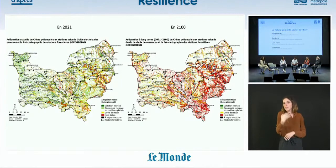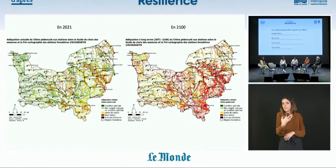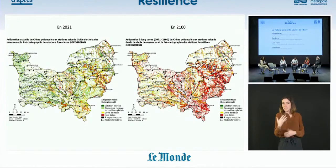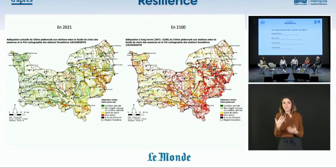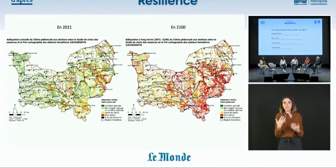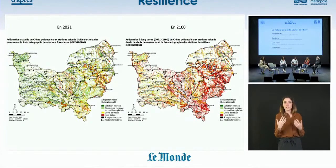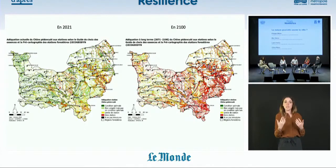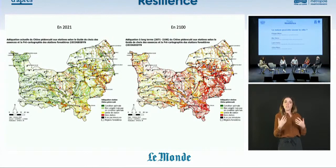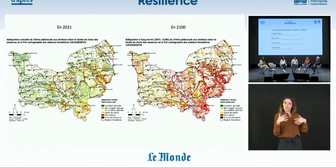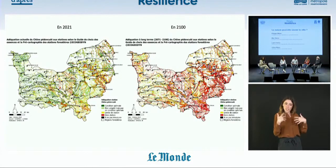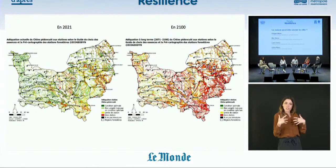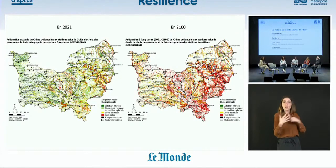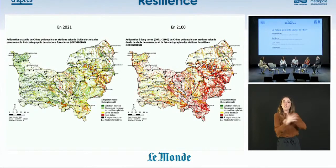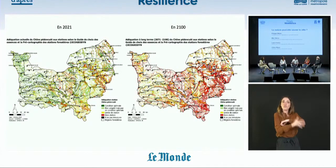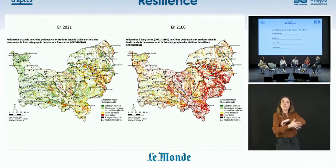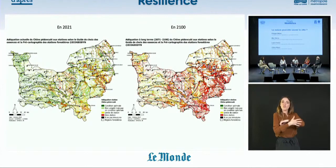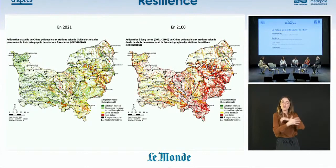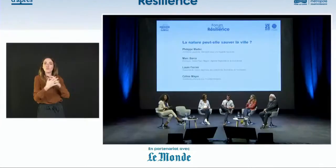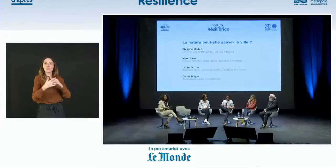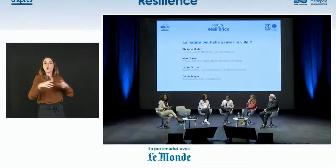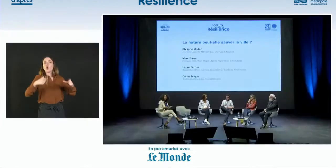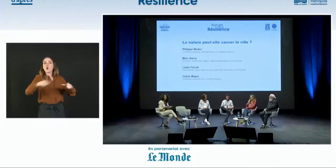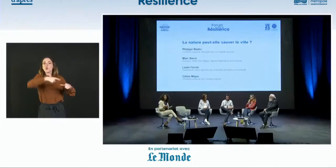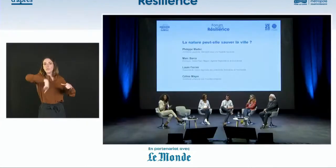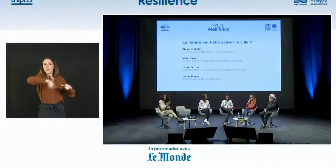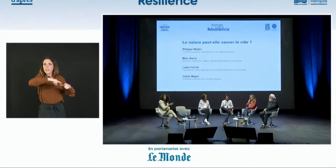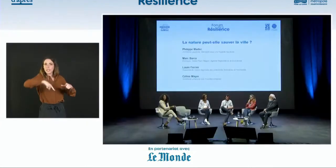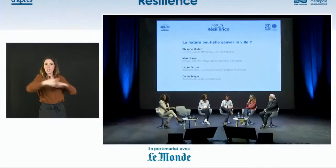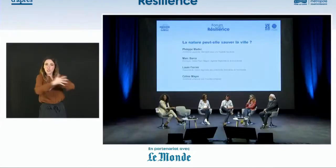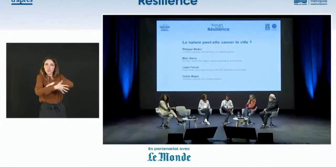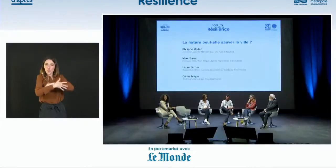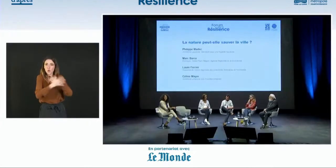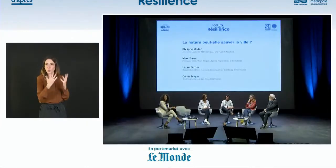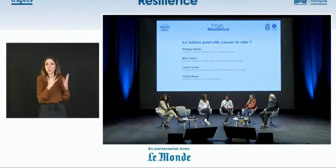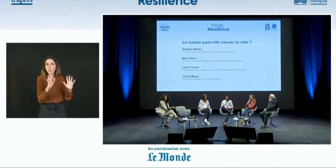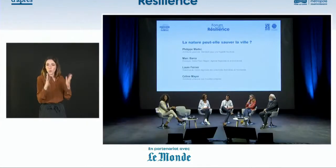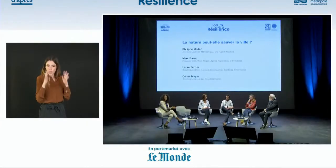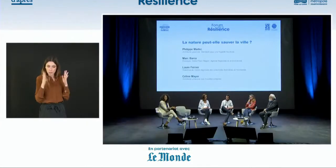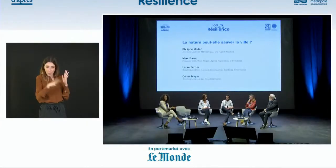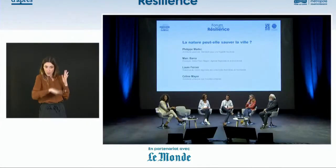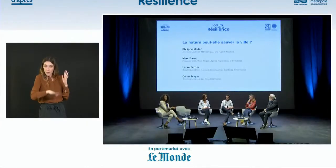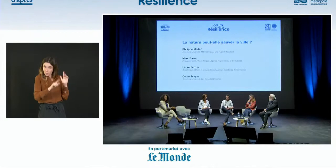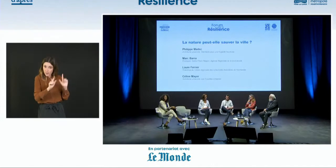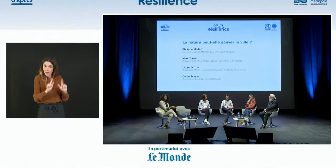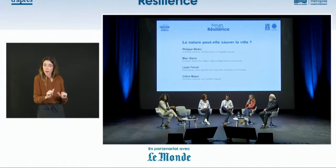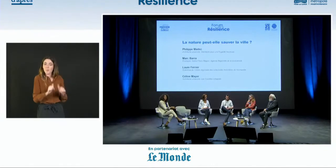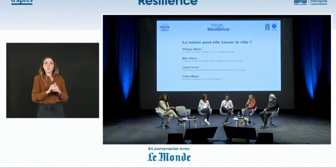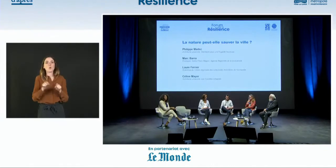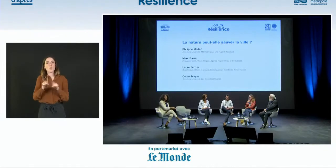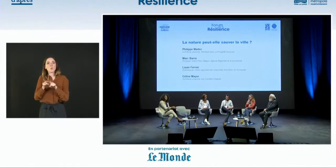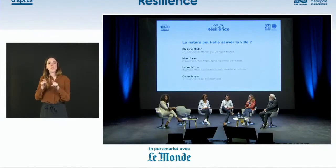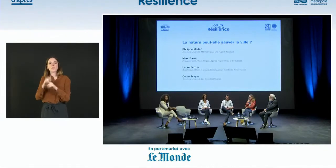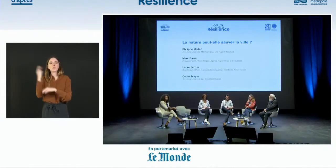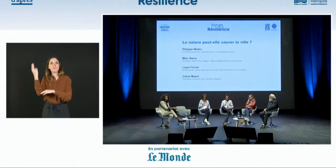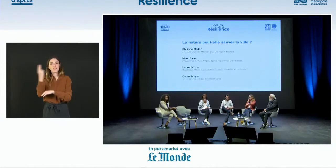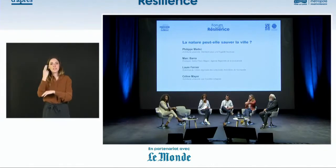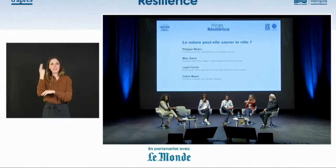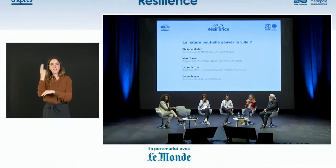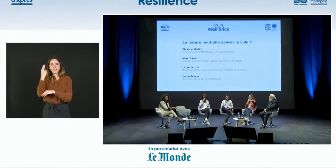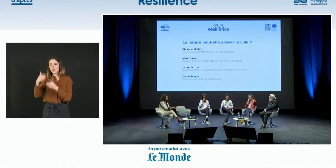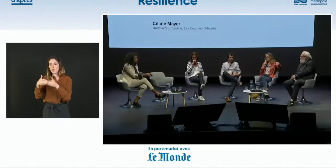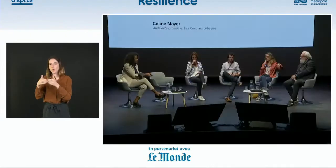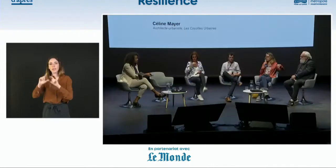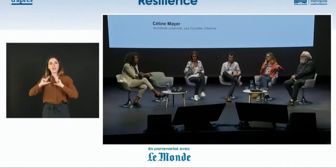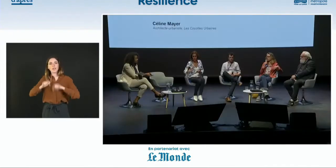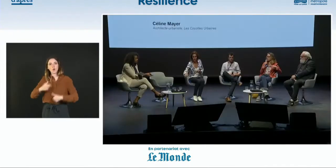Bruyères, en fait, et nous, on en crée, en fait. Donc là, par exemple, sur le campus de Neoma, on a créé un sanctuaire de nature. Alors,